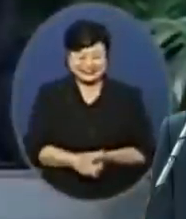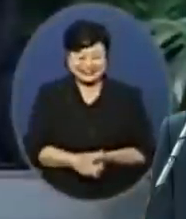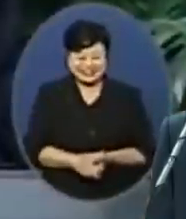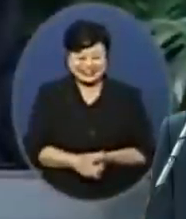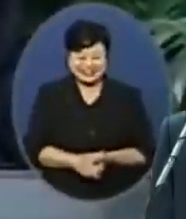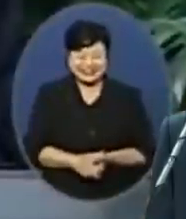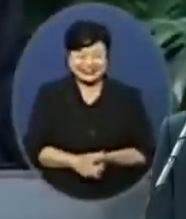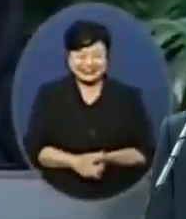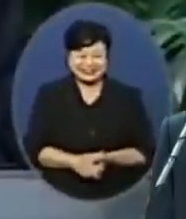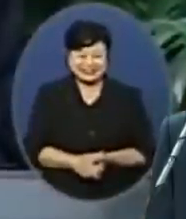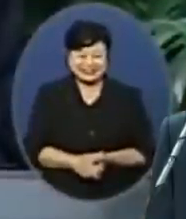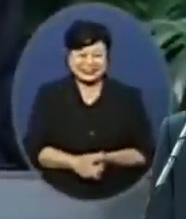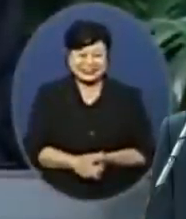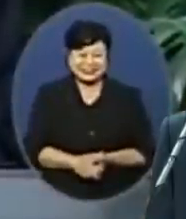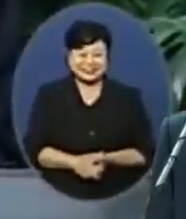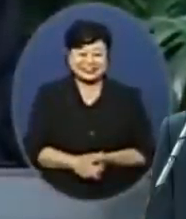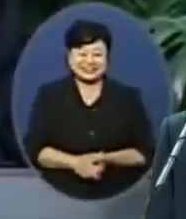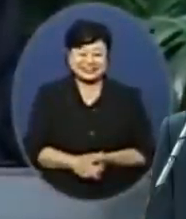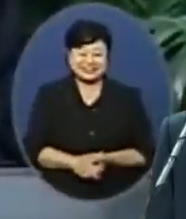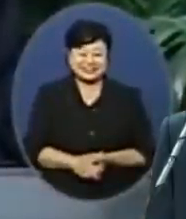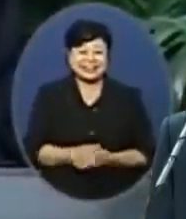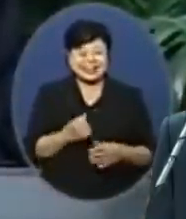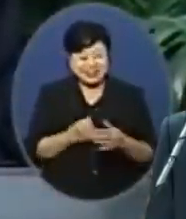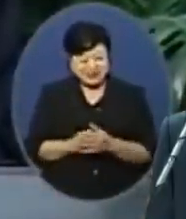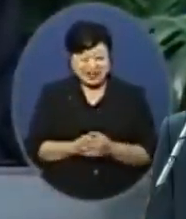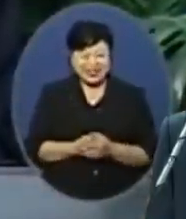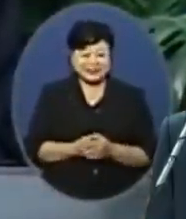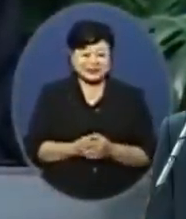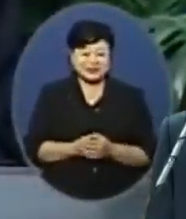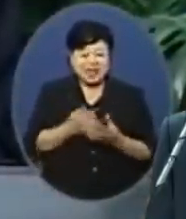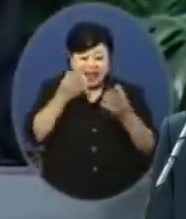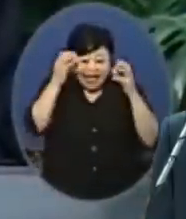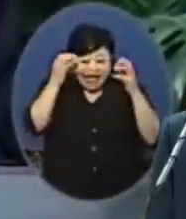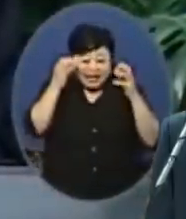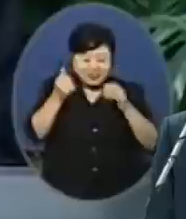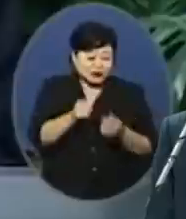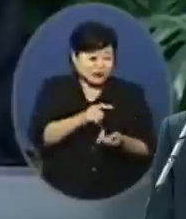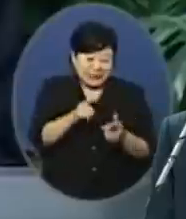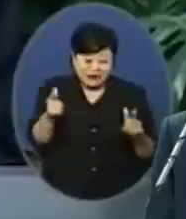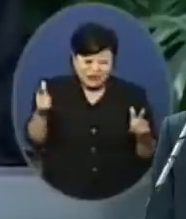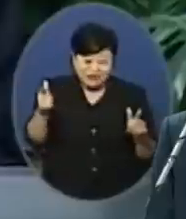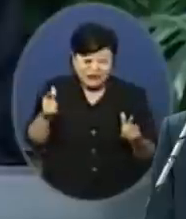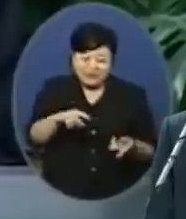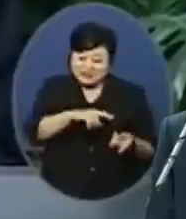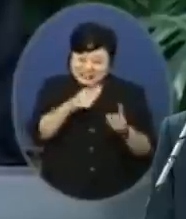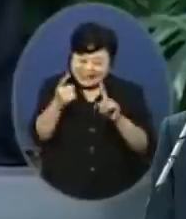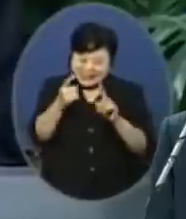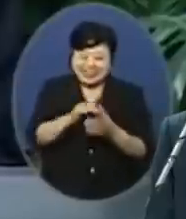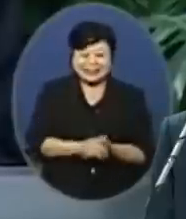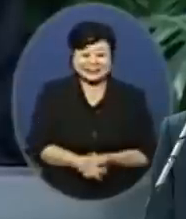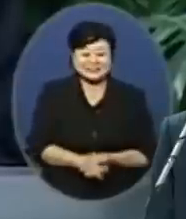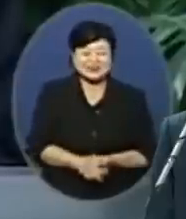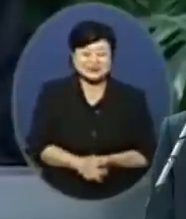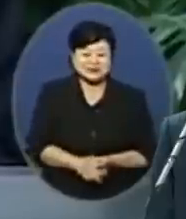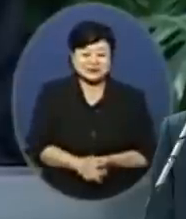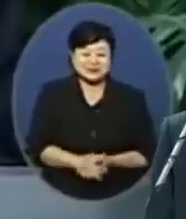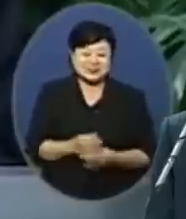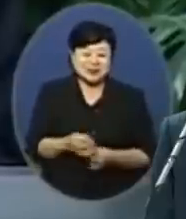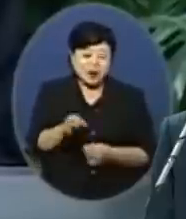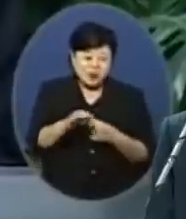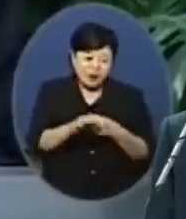그래서 어린애가 안 죽고 살아나요.